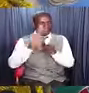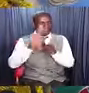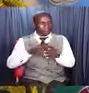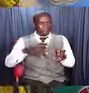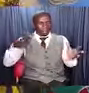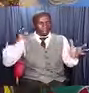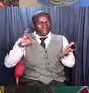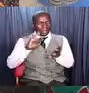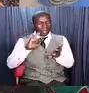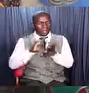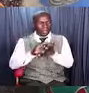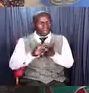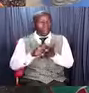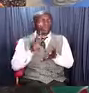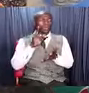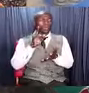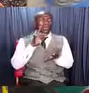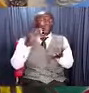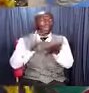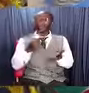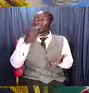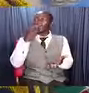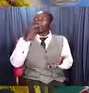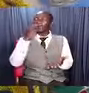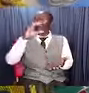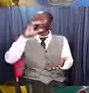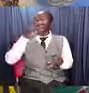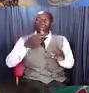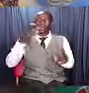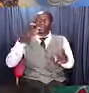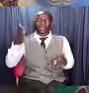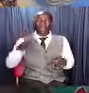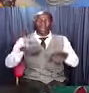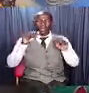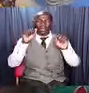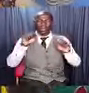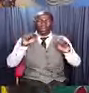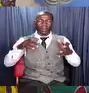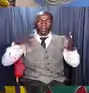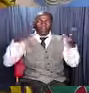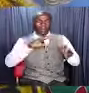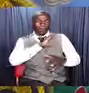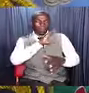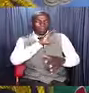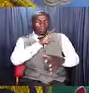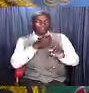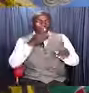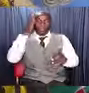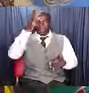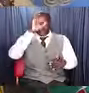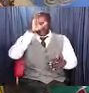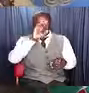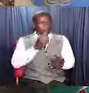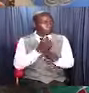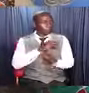zaidi. Ili Baba kesho tena tukaweze kula kutoka kwake. Kamchalie uwezo na nguvu kutoka kwako. Ee